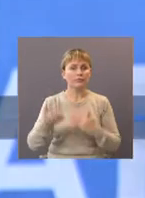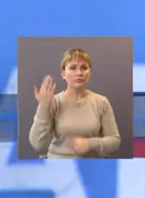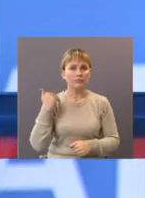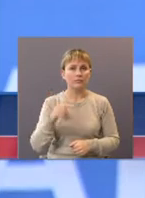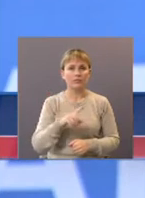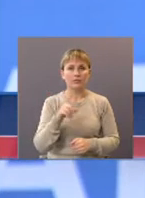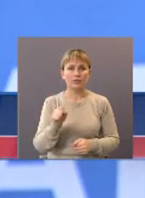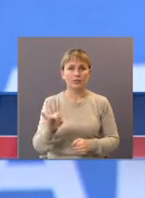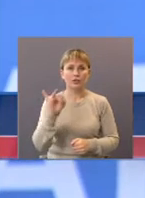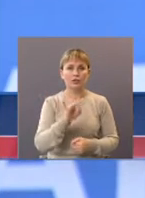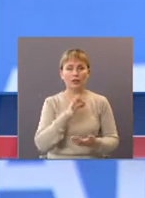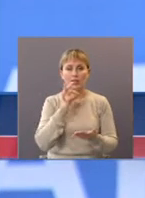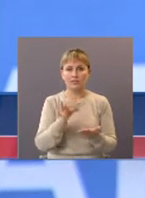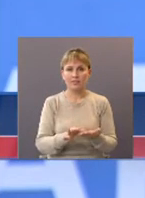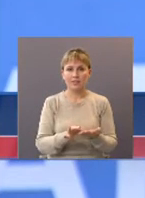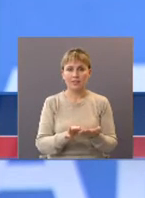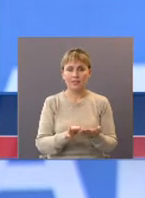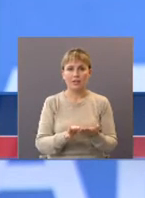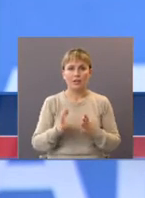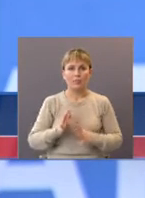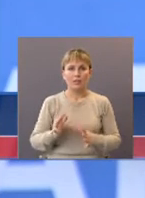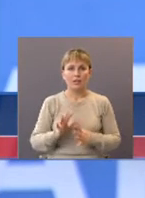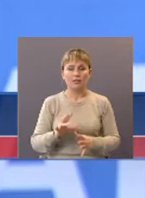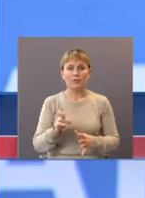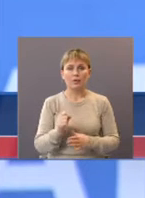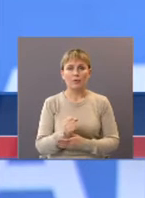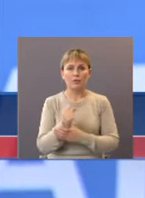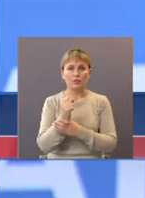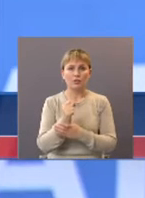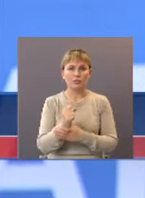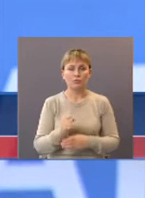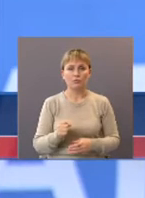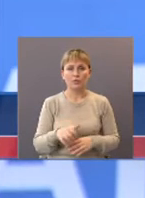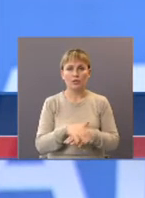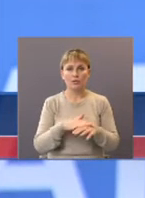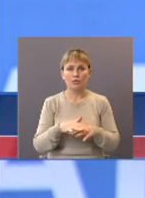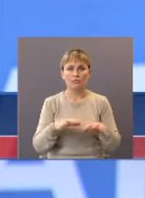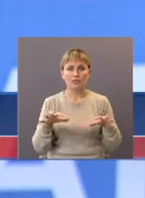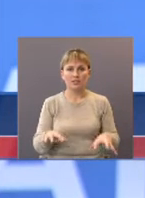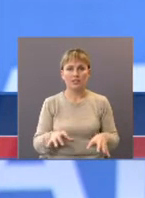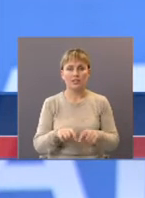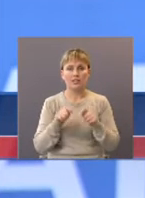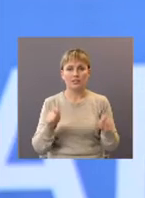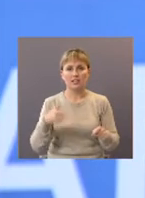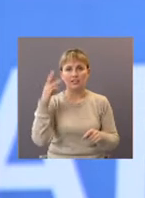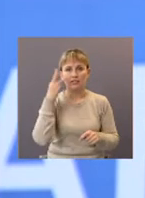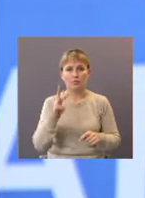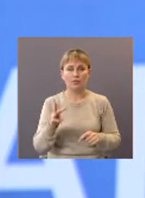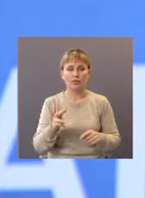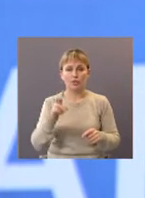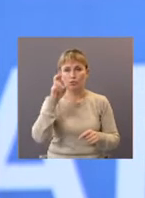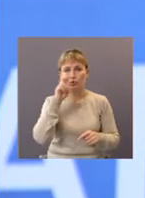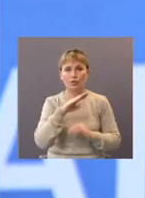себя историческую ответственность, опираясь на поддержку народа, Елбасы создал современное государство. под